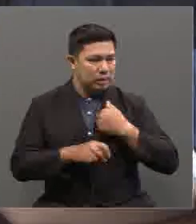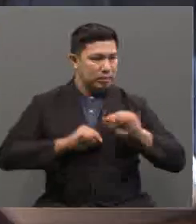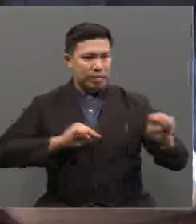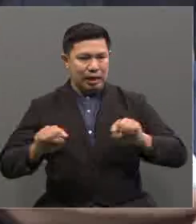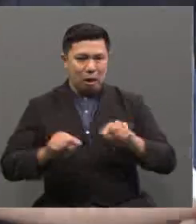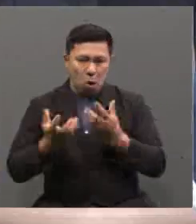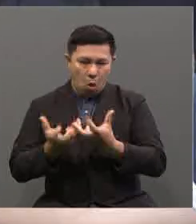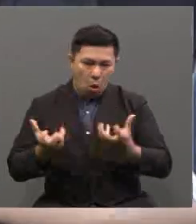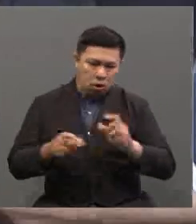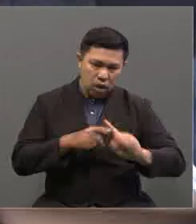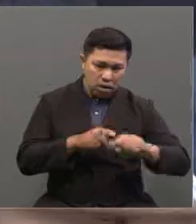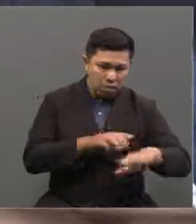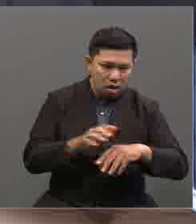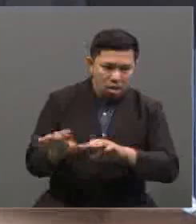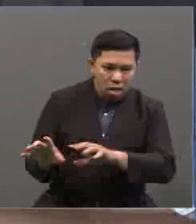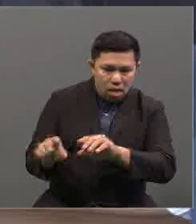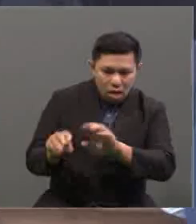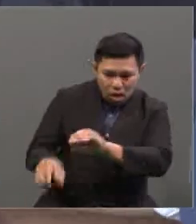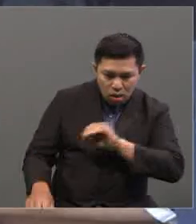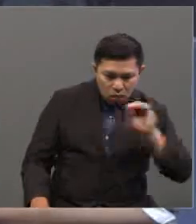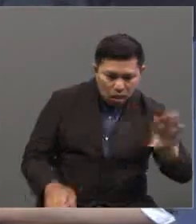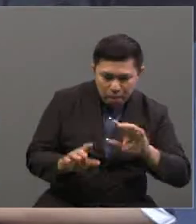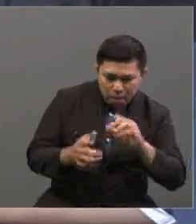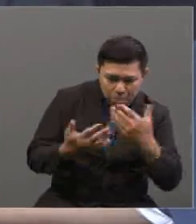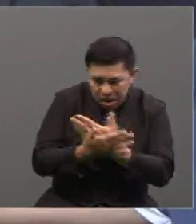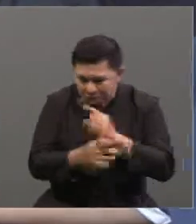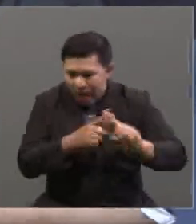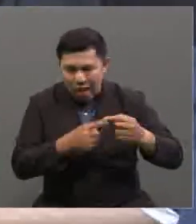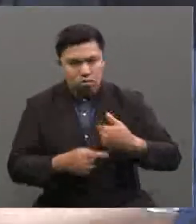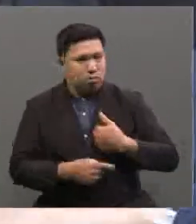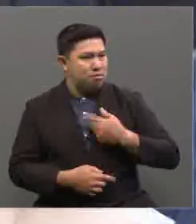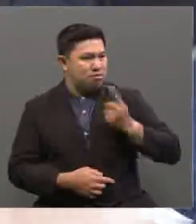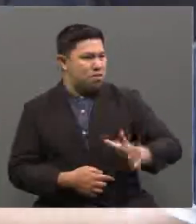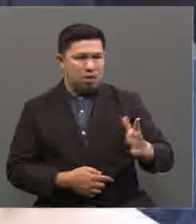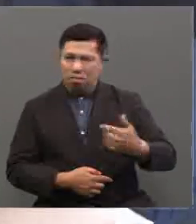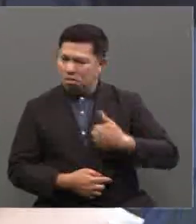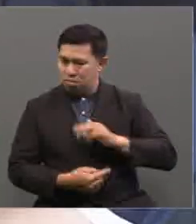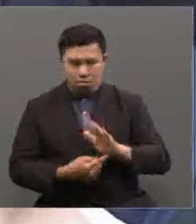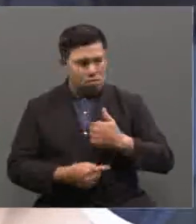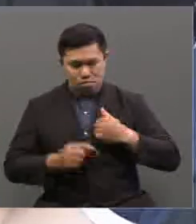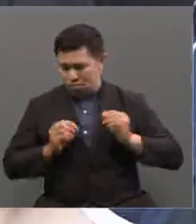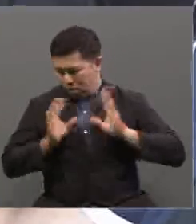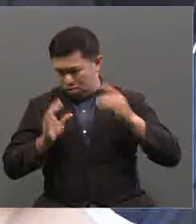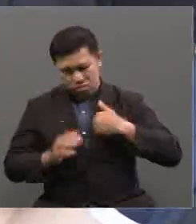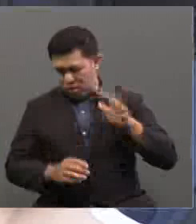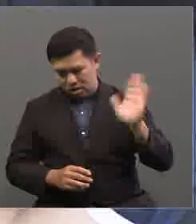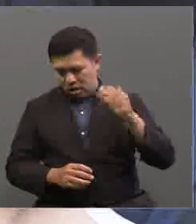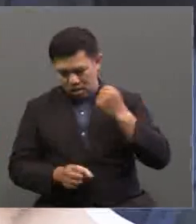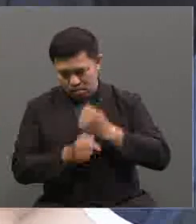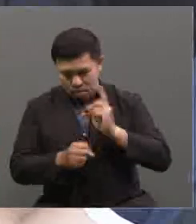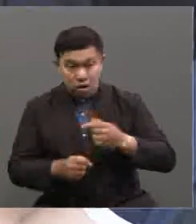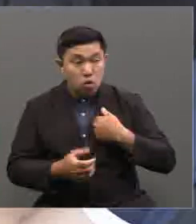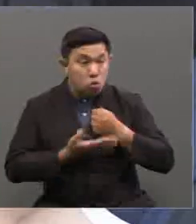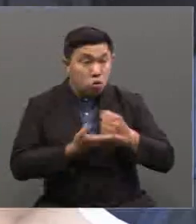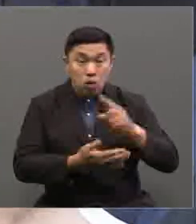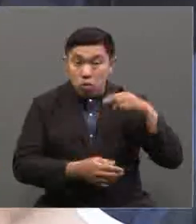ฉากยักย้ายพยานหลักฐานซึ่งเธอขอยืนยันว่าไม่เป็นความจริงปฏิเสธข้อกล่าวหาไปแล้วบอกว่าที่มาเป็นทนาย